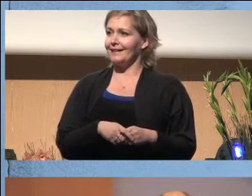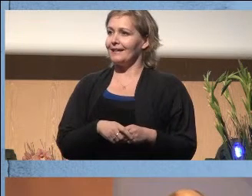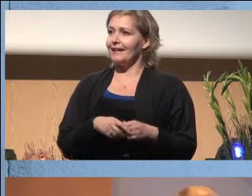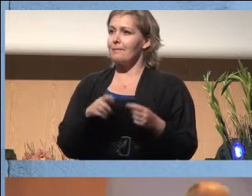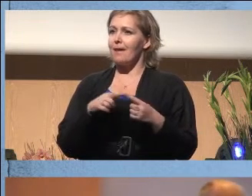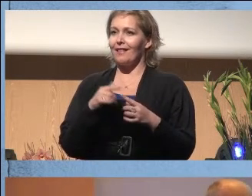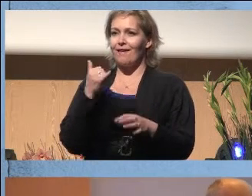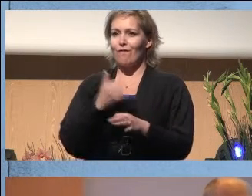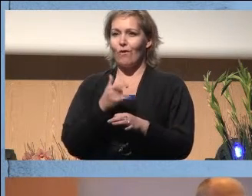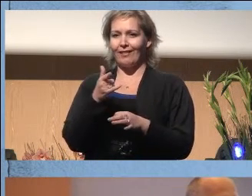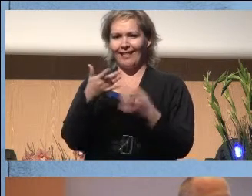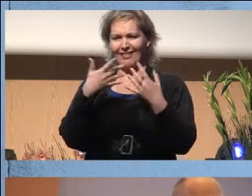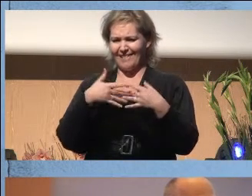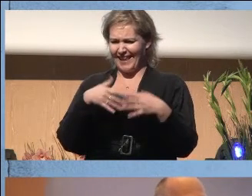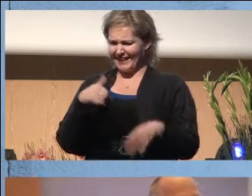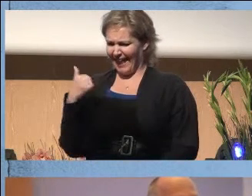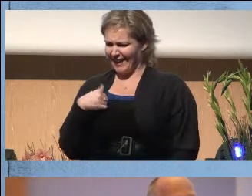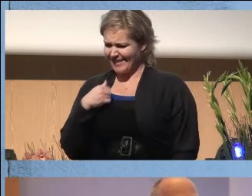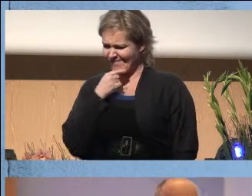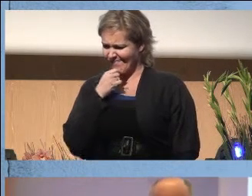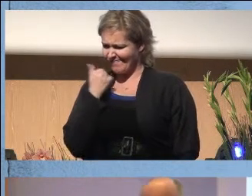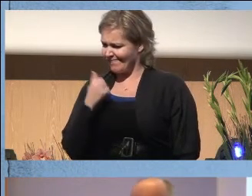Men hvordan virker dette her da?